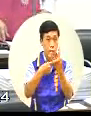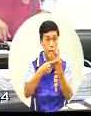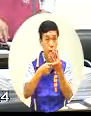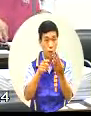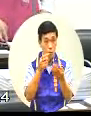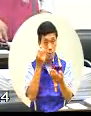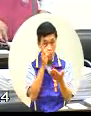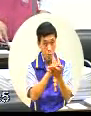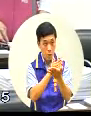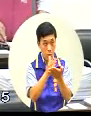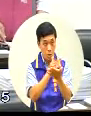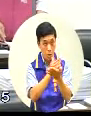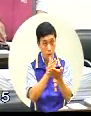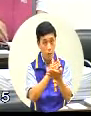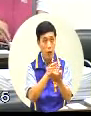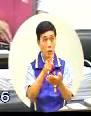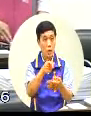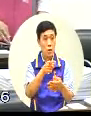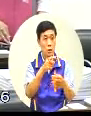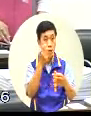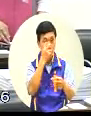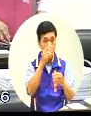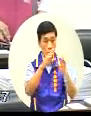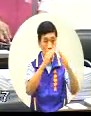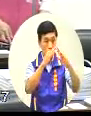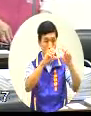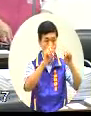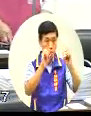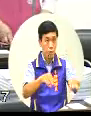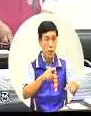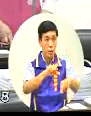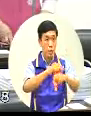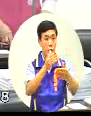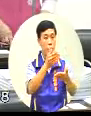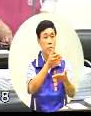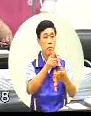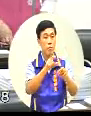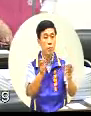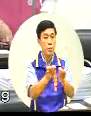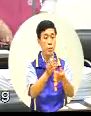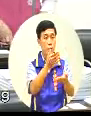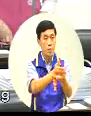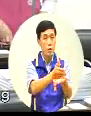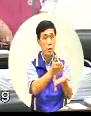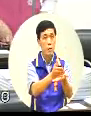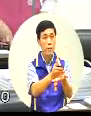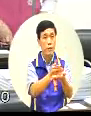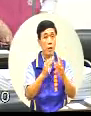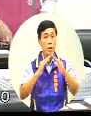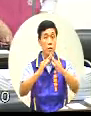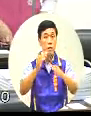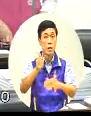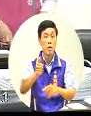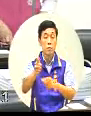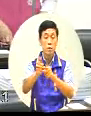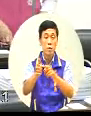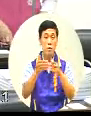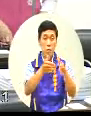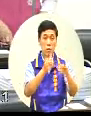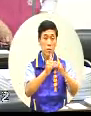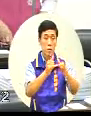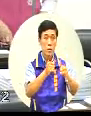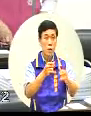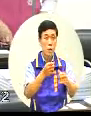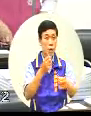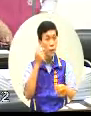先列管暂拆啦齁。那我希望说市长可不可以听听老百姓的声音，因为真的造成